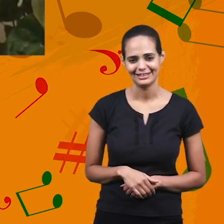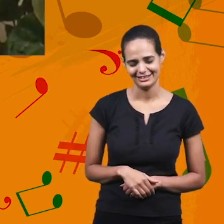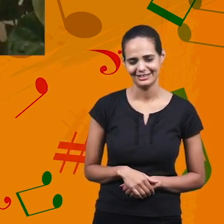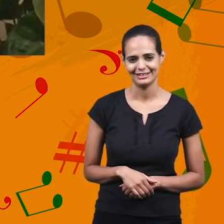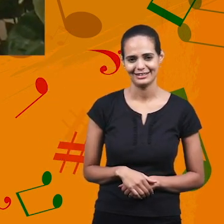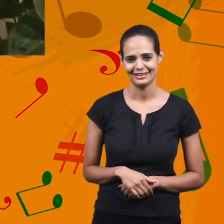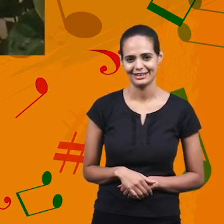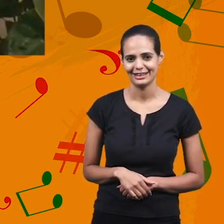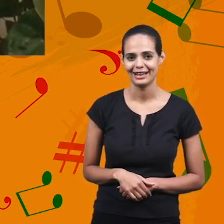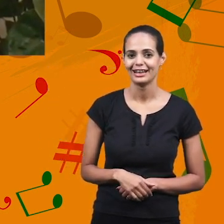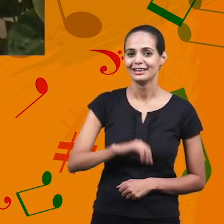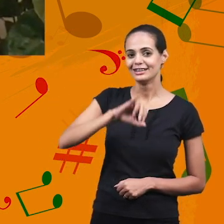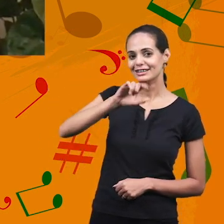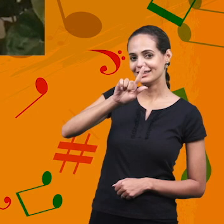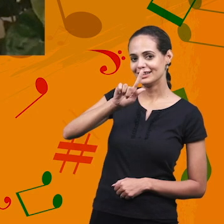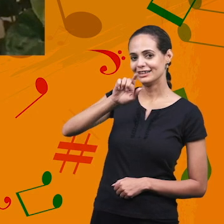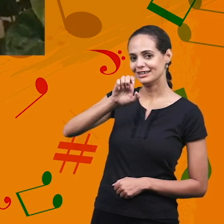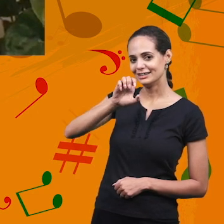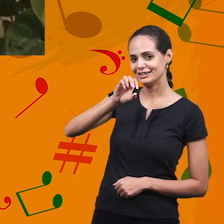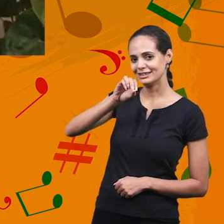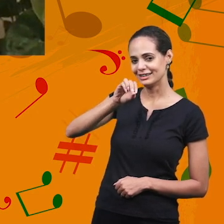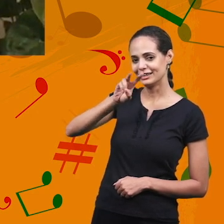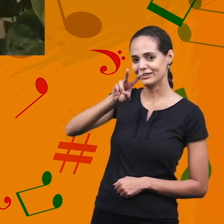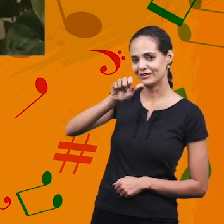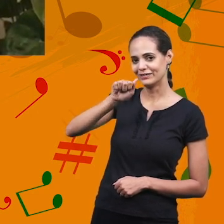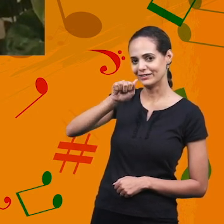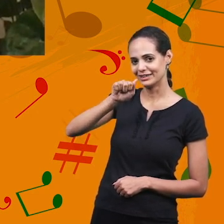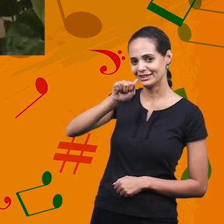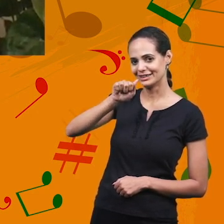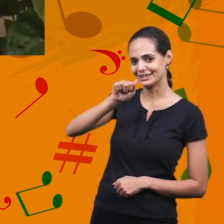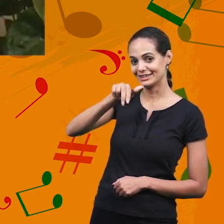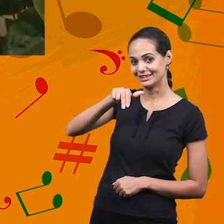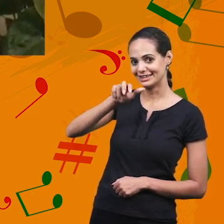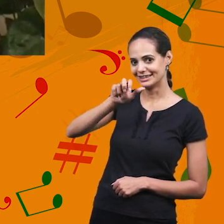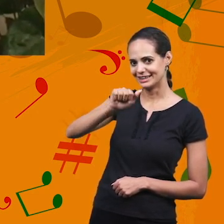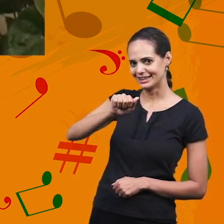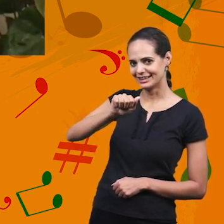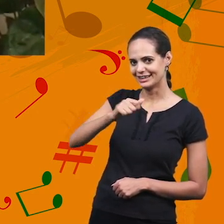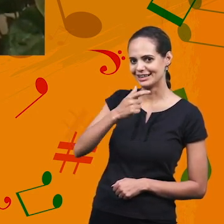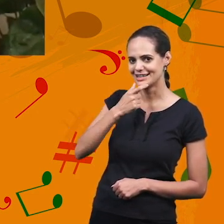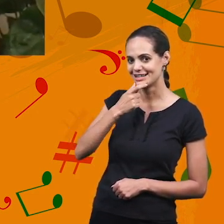Giovanna Boni, de l'église d'Oxford, Angleterre.